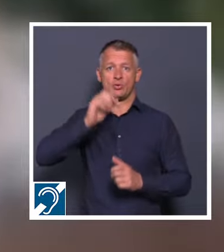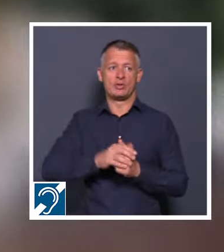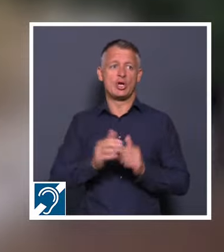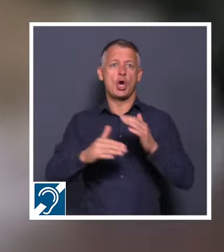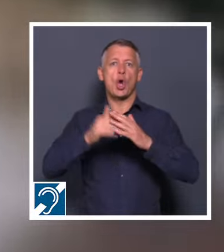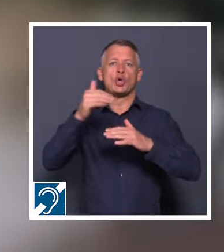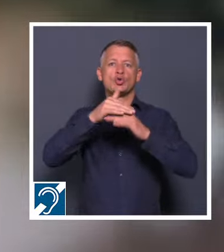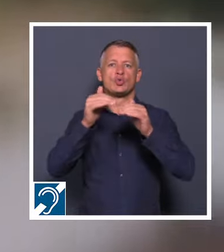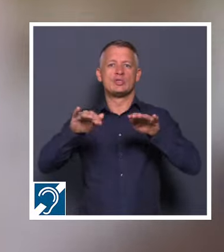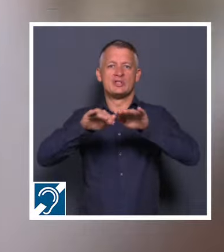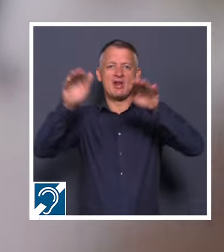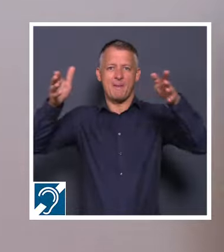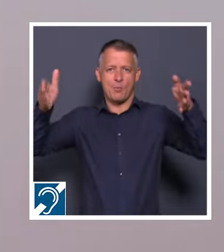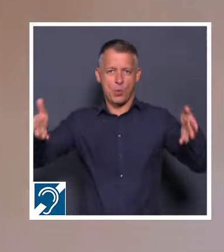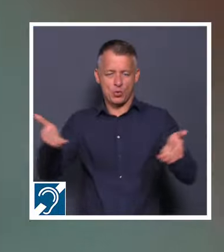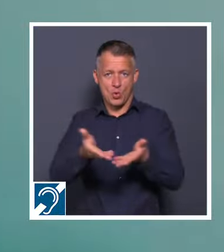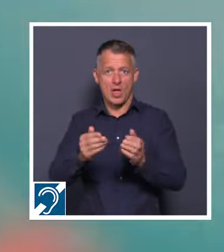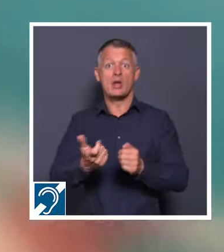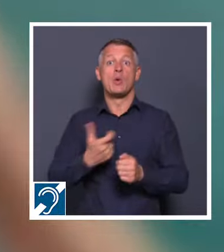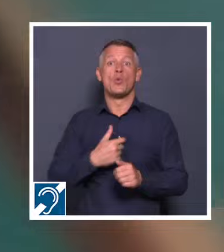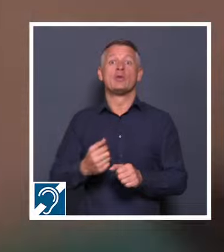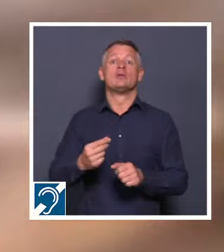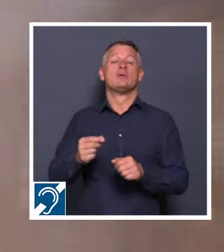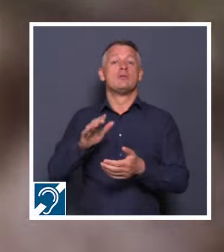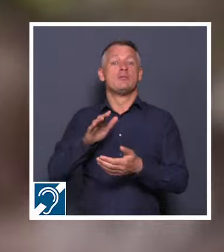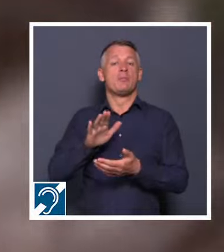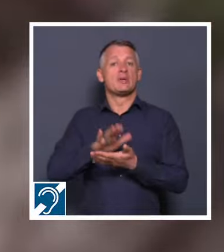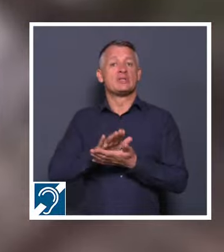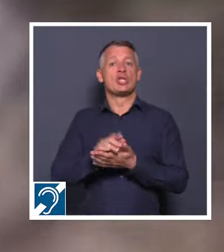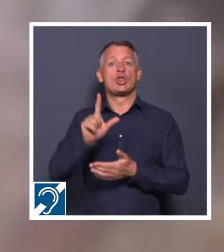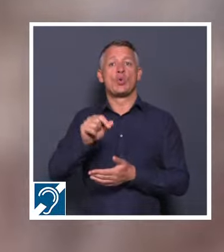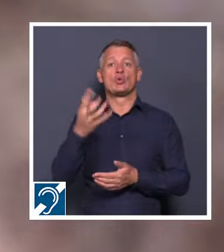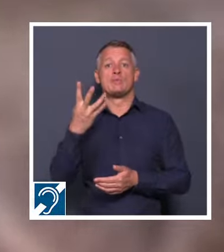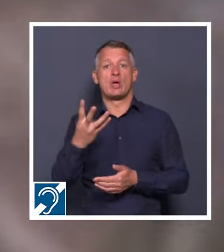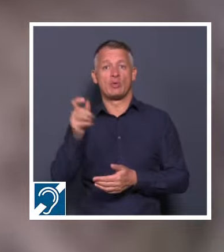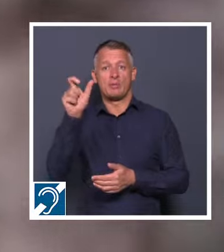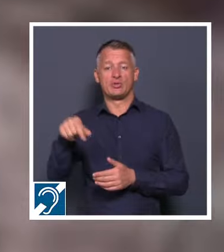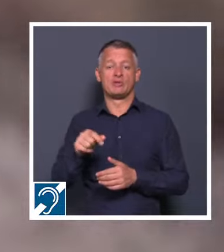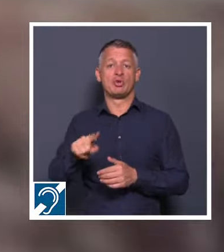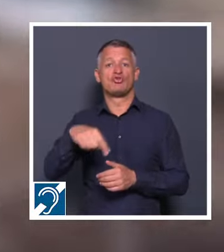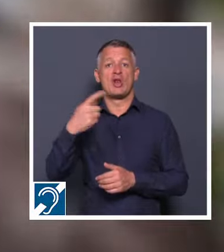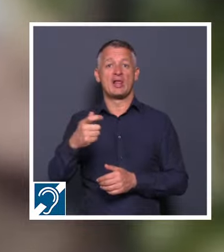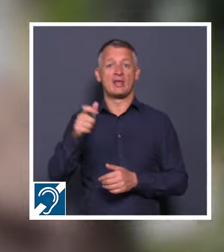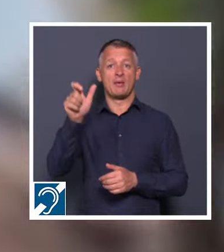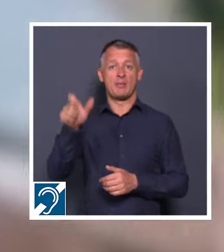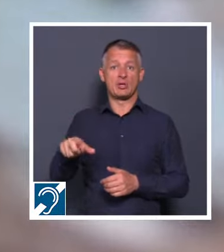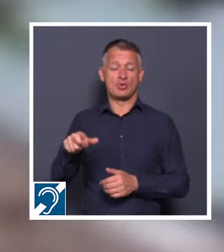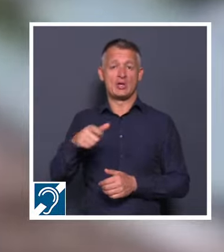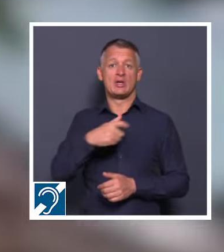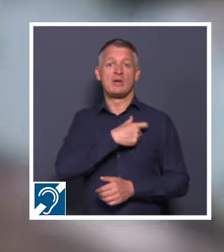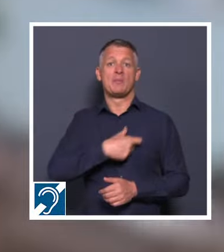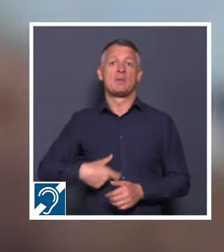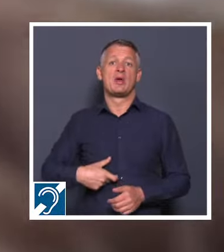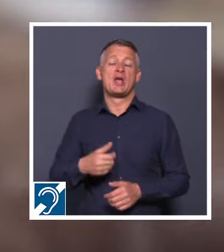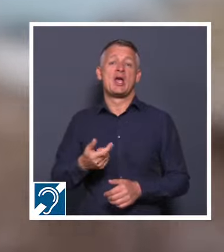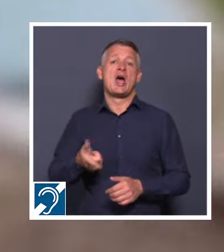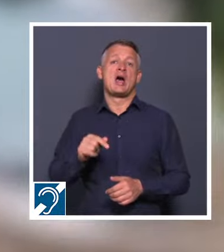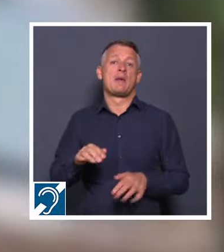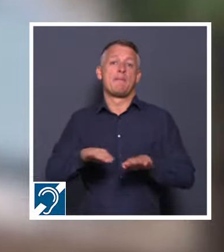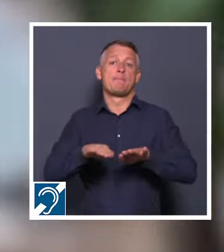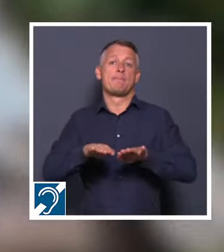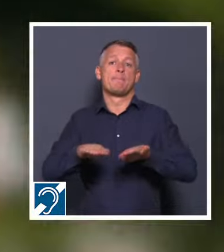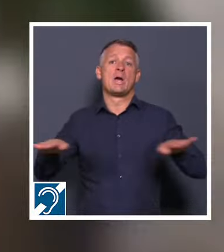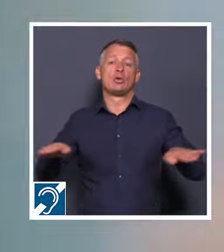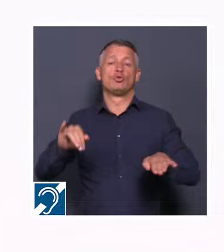Construcțiile modulare vor putea adăposti 24 de oameni. Pentru restul, primăria nu are decât soluții provizorii, paturi și saltele, iar cine